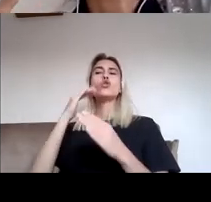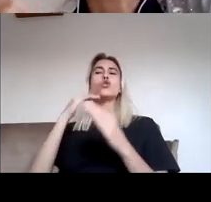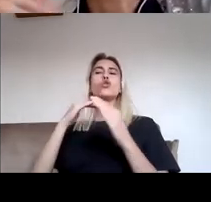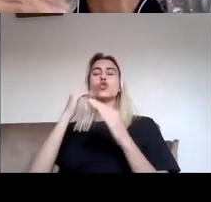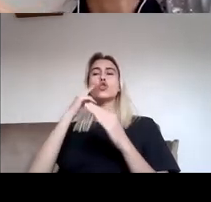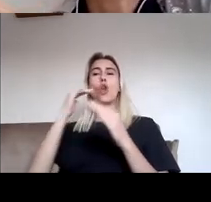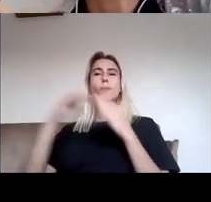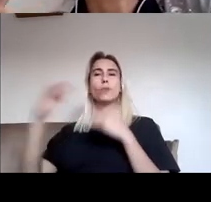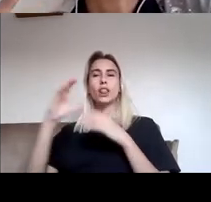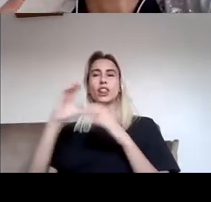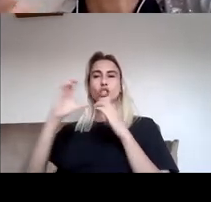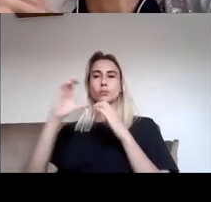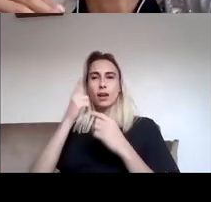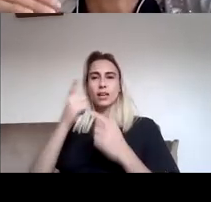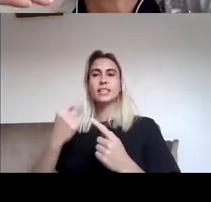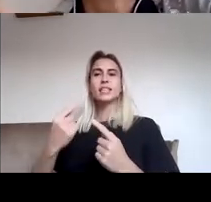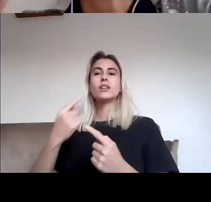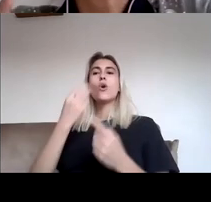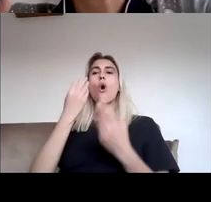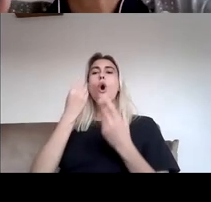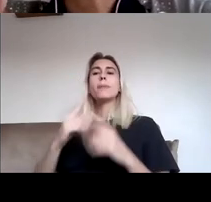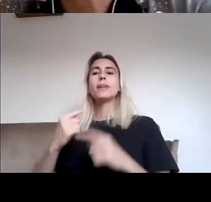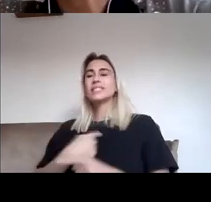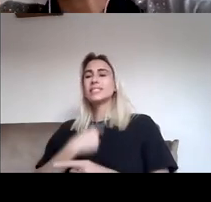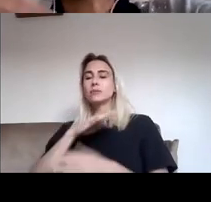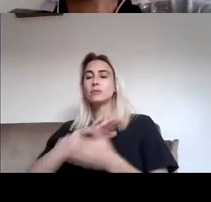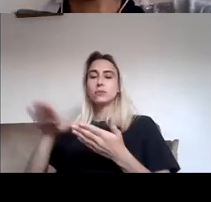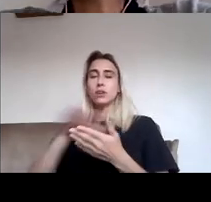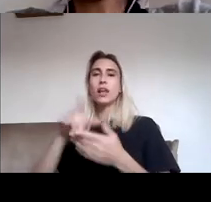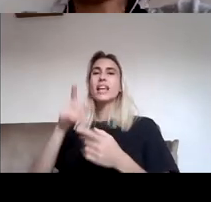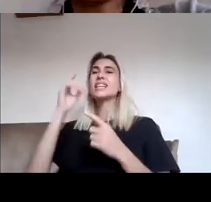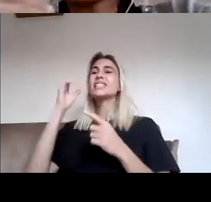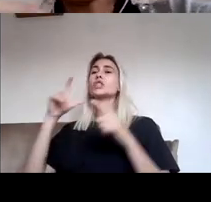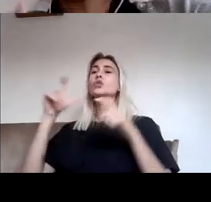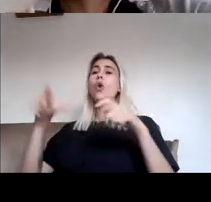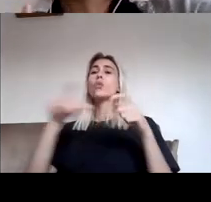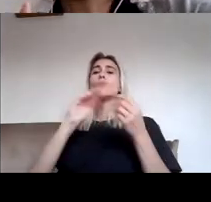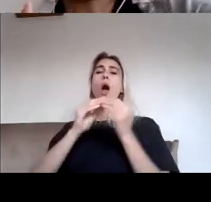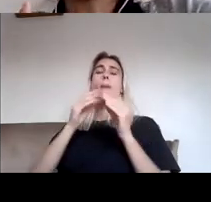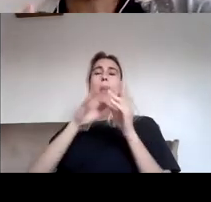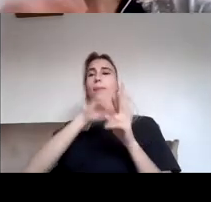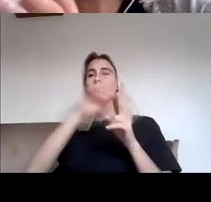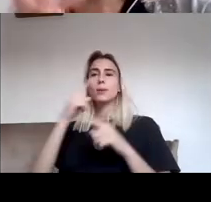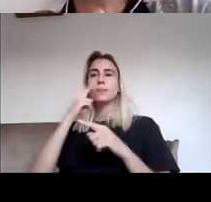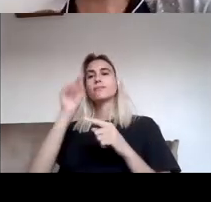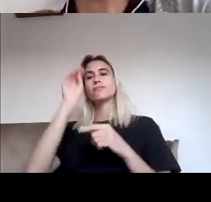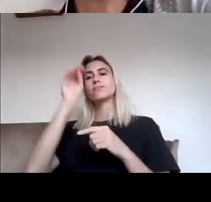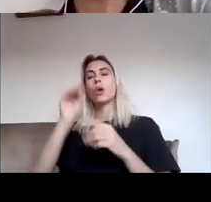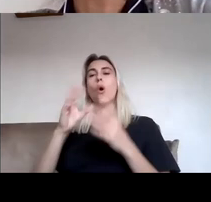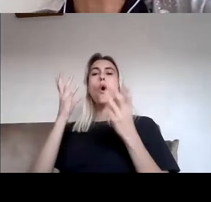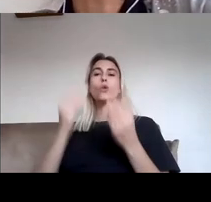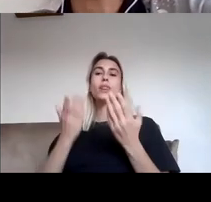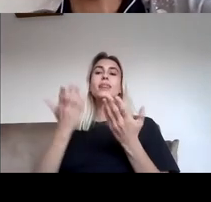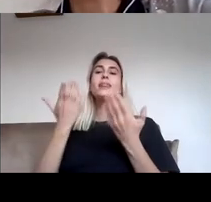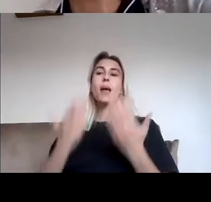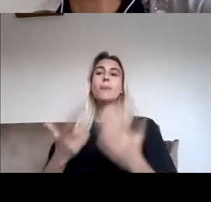geçitlerindeki problemler, hissedilebilir yüzeylerin olmaması, istasyonların mevcut olmaması gibi sorunlarla bir skala oluşturmuşlar.